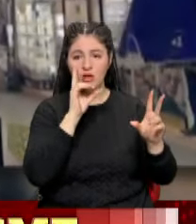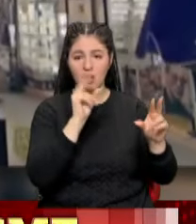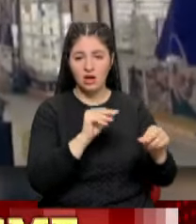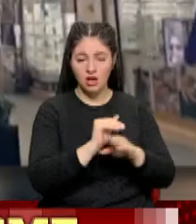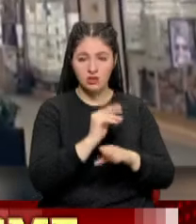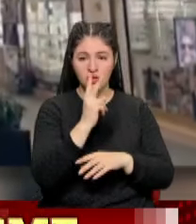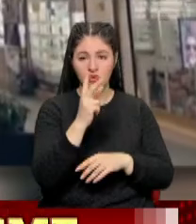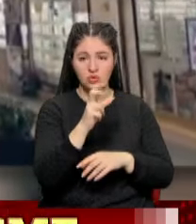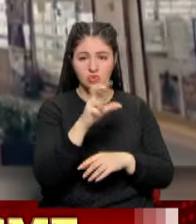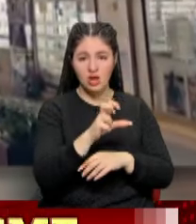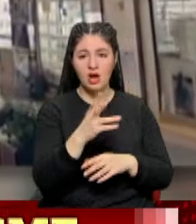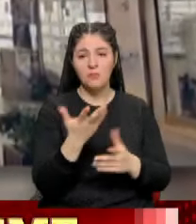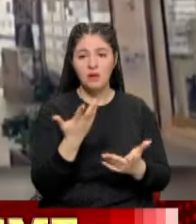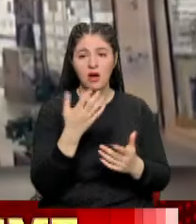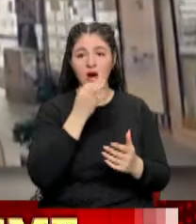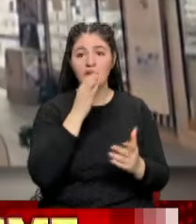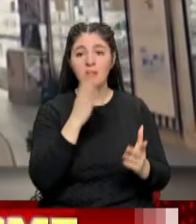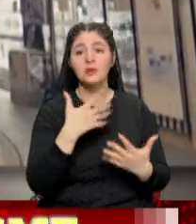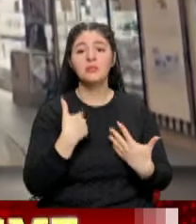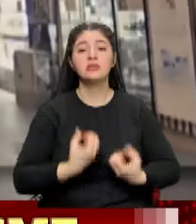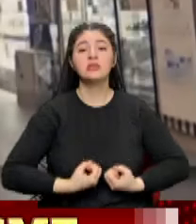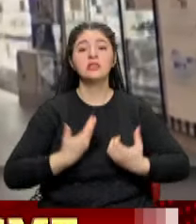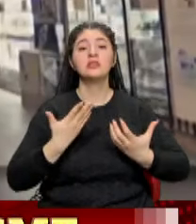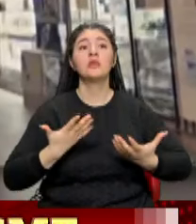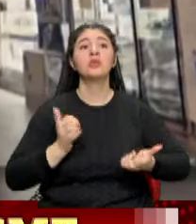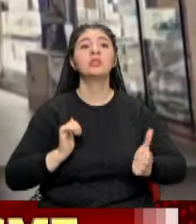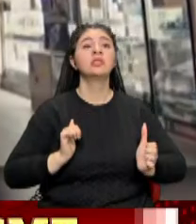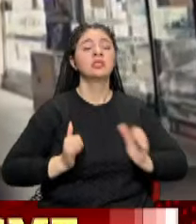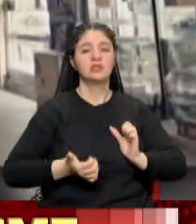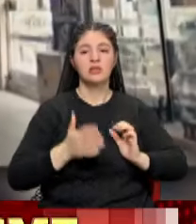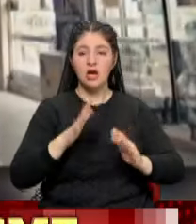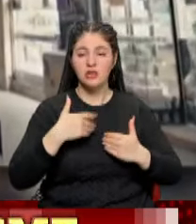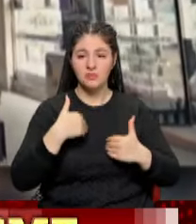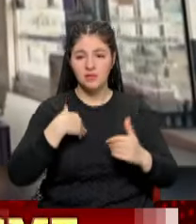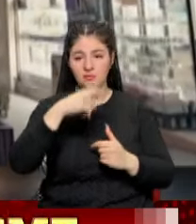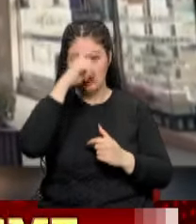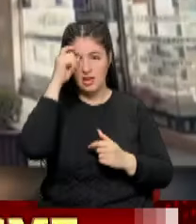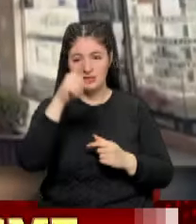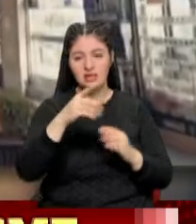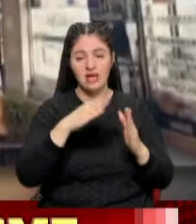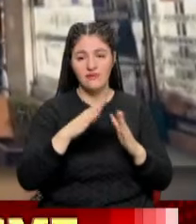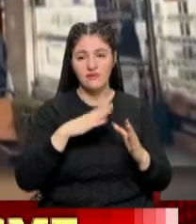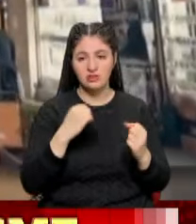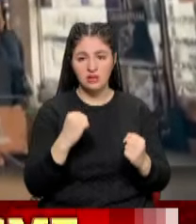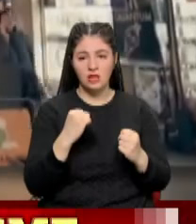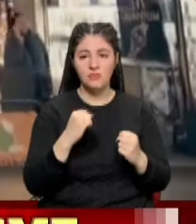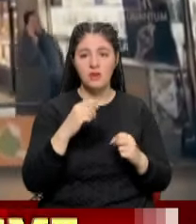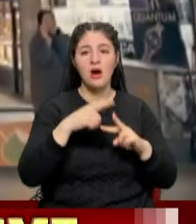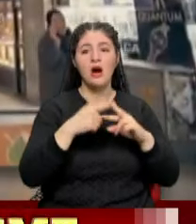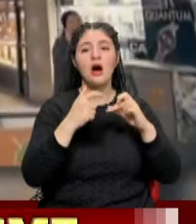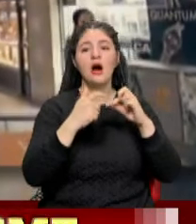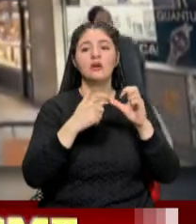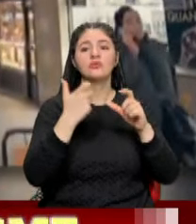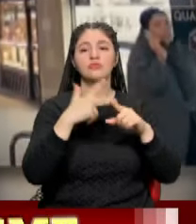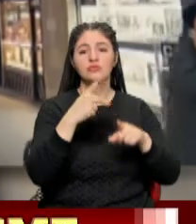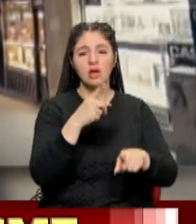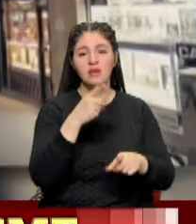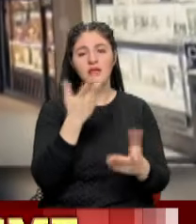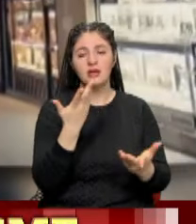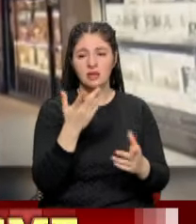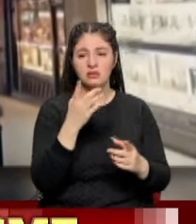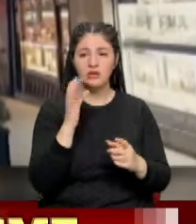kaldık 2-3 ay ama Ankara'ya bile sığamadık biz. Benim yazlıkta evim var sağlam, Arsuz'da.